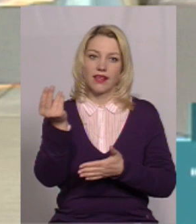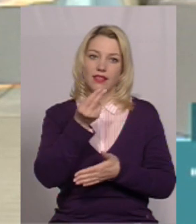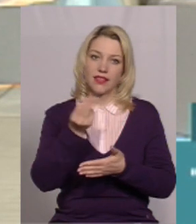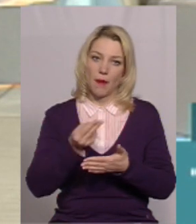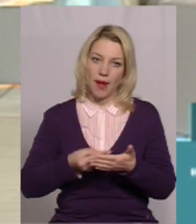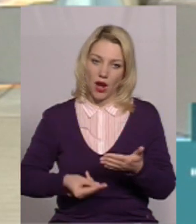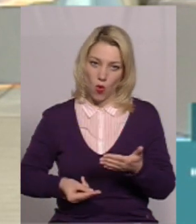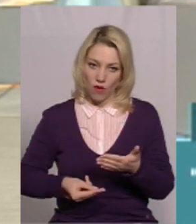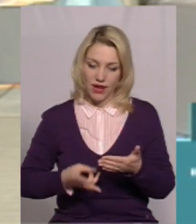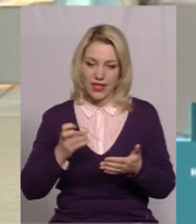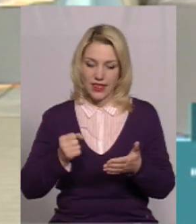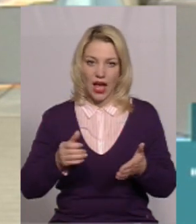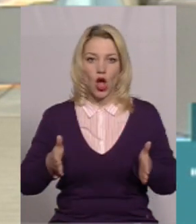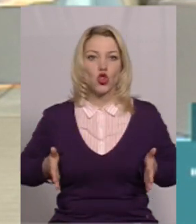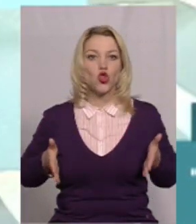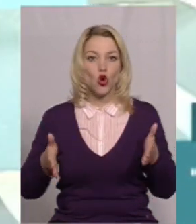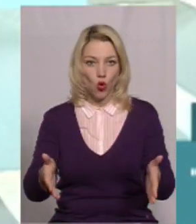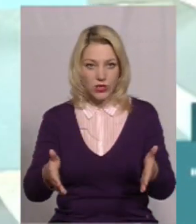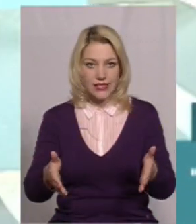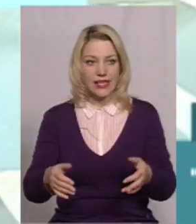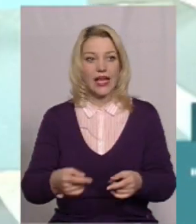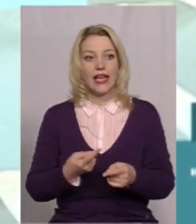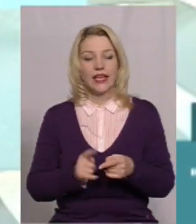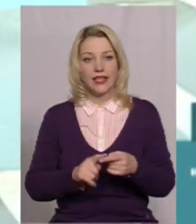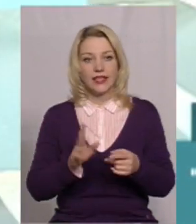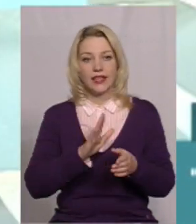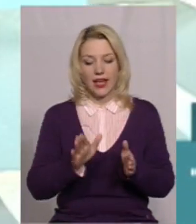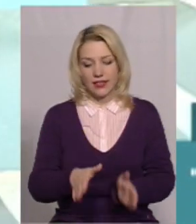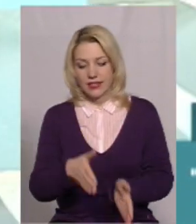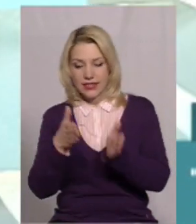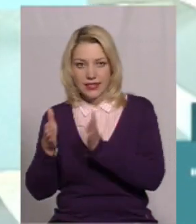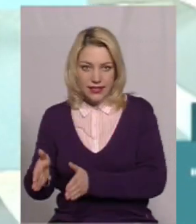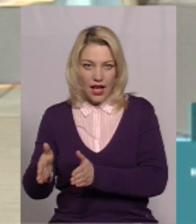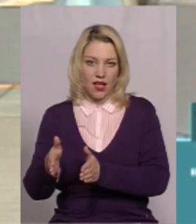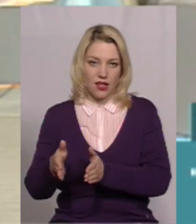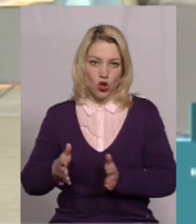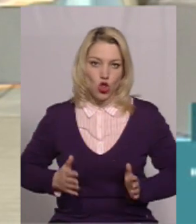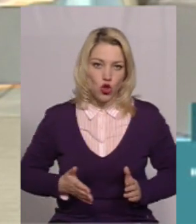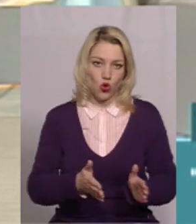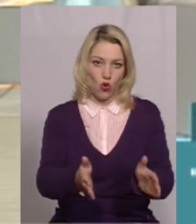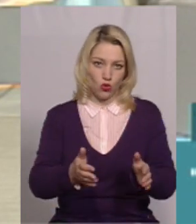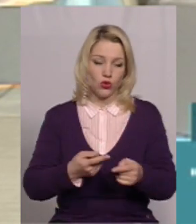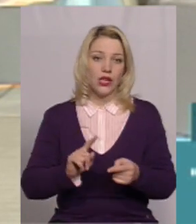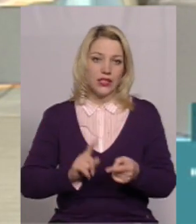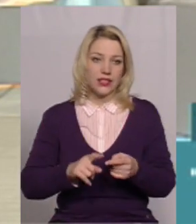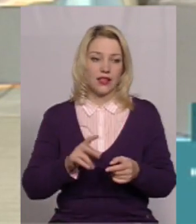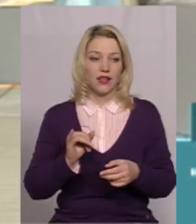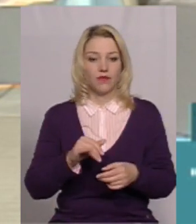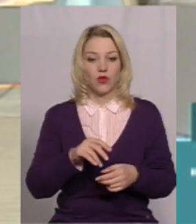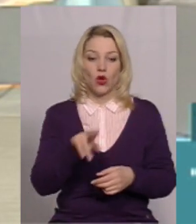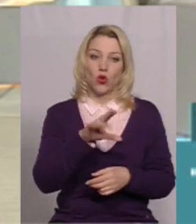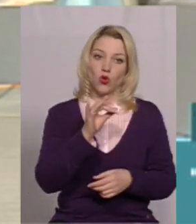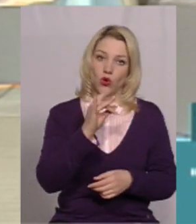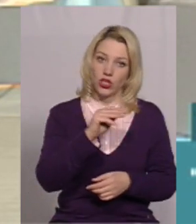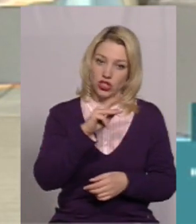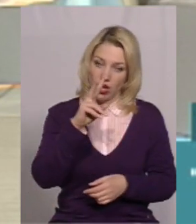на проїжджій частині, і ті, які за проїжджою частиною. Це значить доріжка і смуга, чи як? Так,